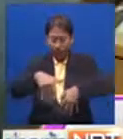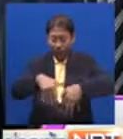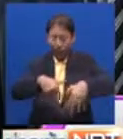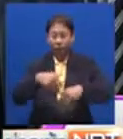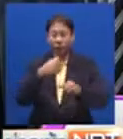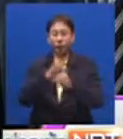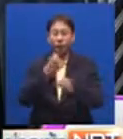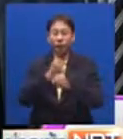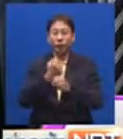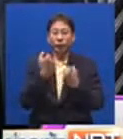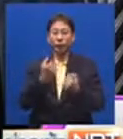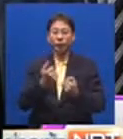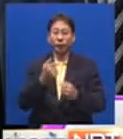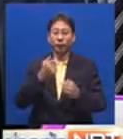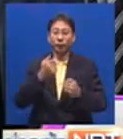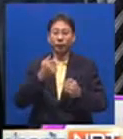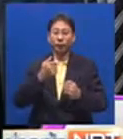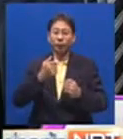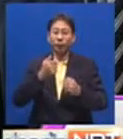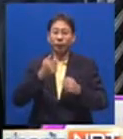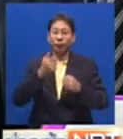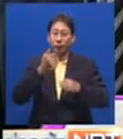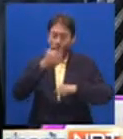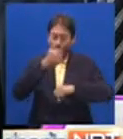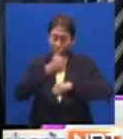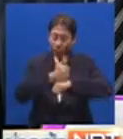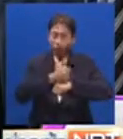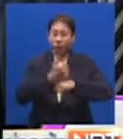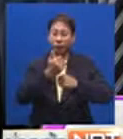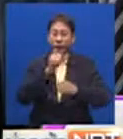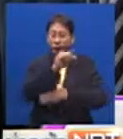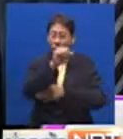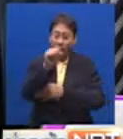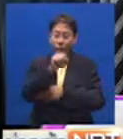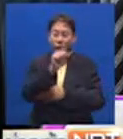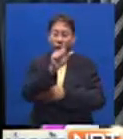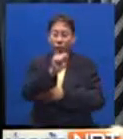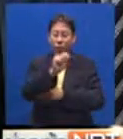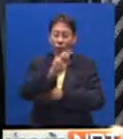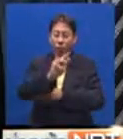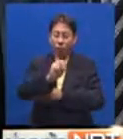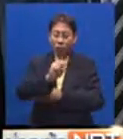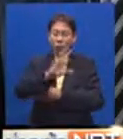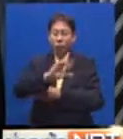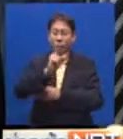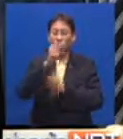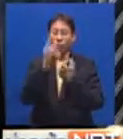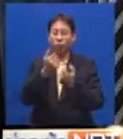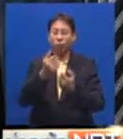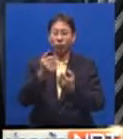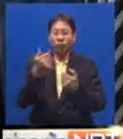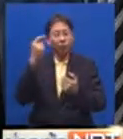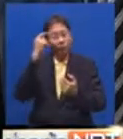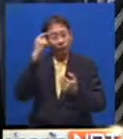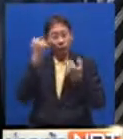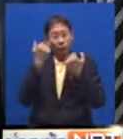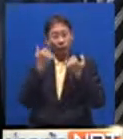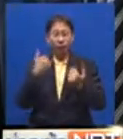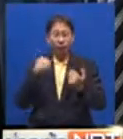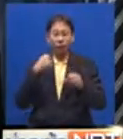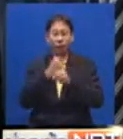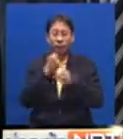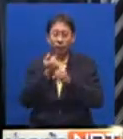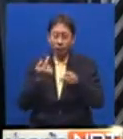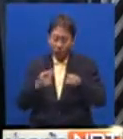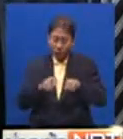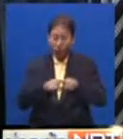ที่ดำเนินการโดยคณะรัฐมนตรีสพปอจสมาชิกสภานิติบัญญัติแห่งชาติและคณะโป้สาวความสงบแห่งชาตินั้นจะดำเนิน